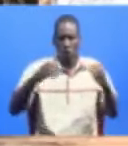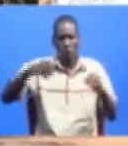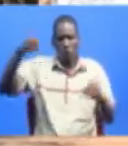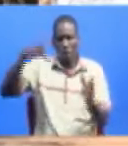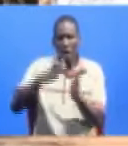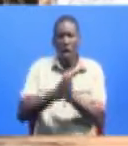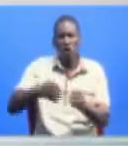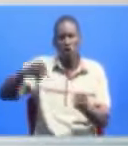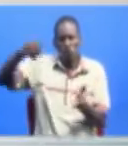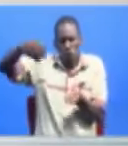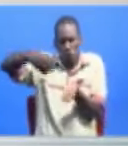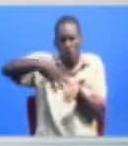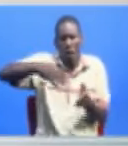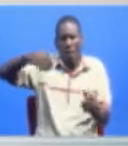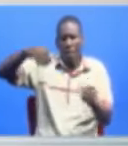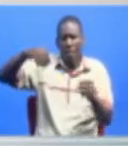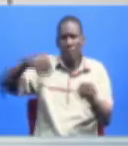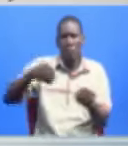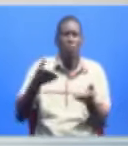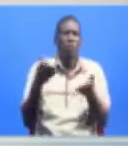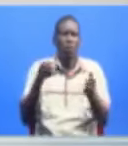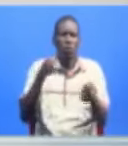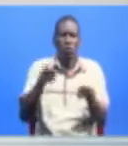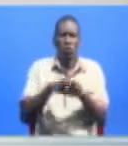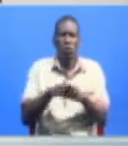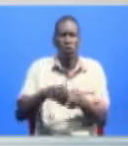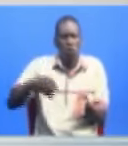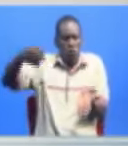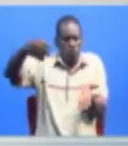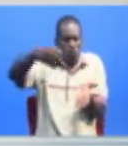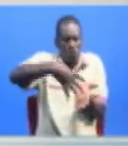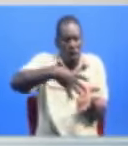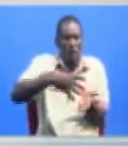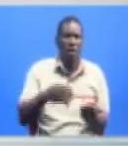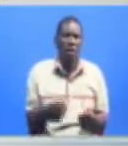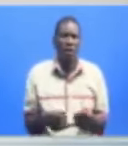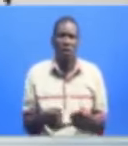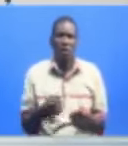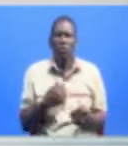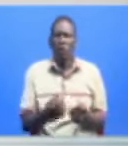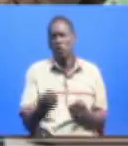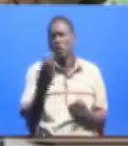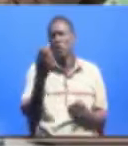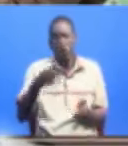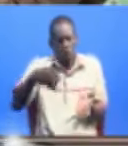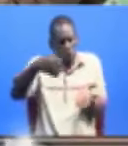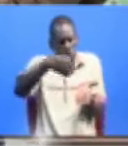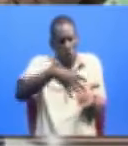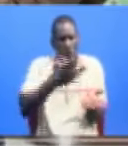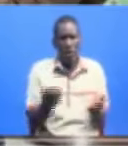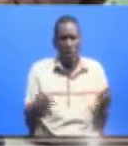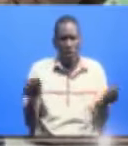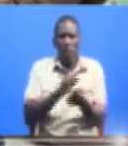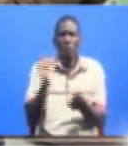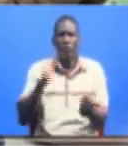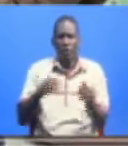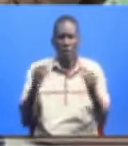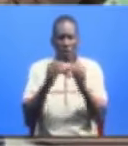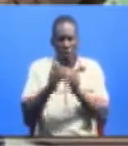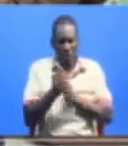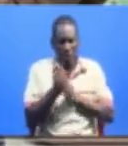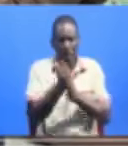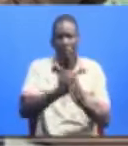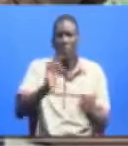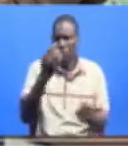sola zilizokuwa shuleni humo. Hata tujui ile sola ya juu, kwa sababu we had a total of 23 solar panels. Katika mkutano